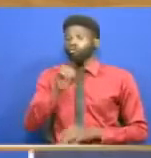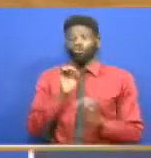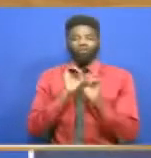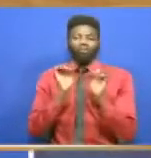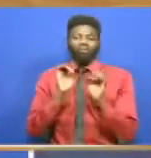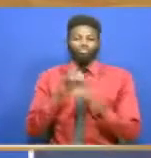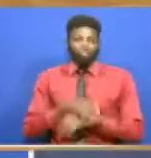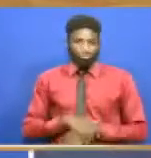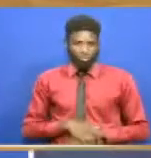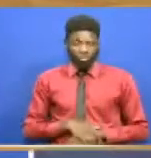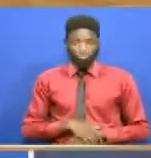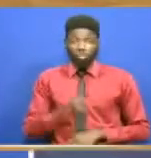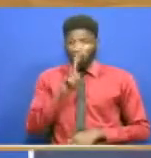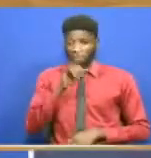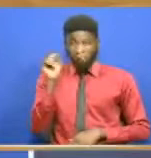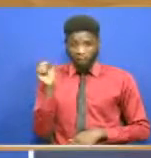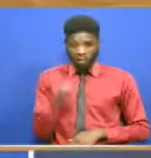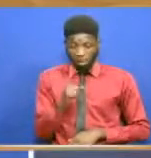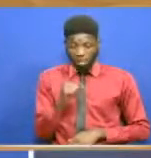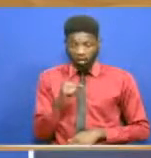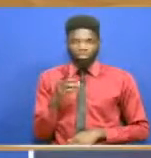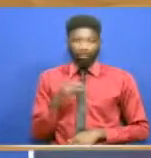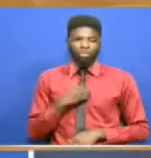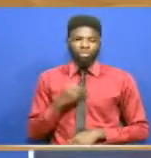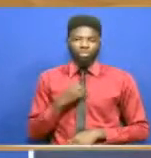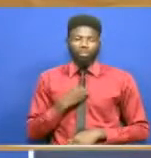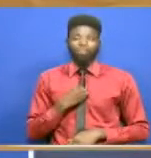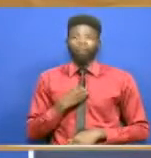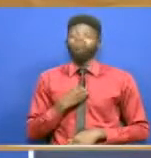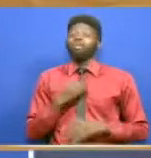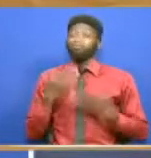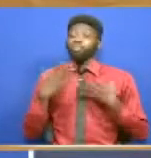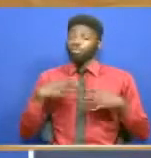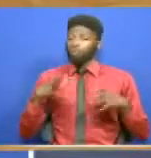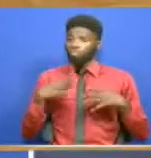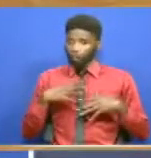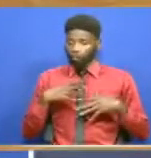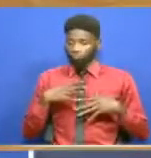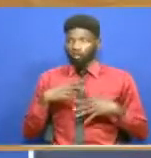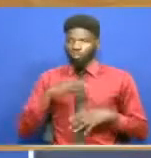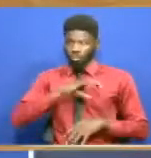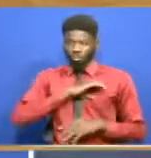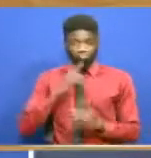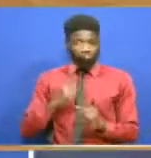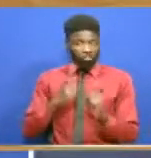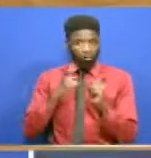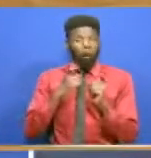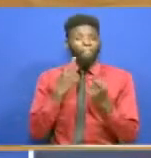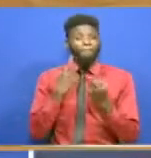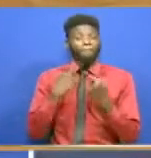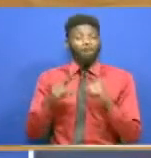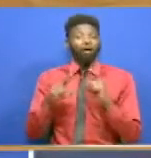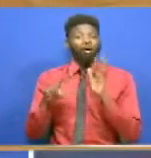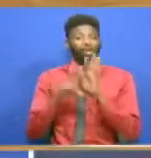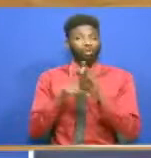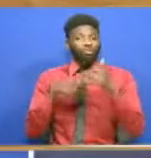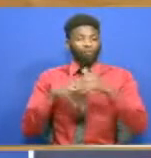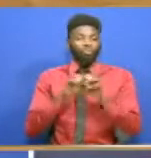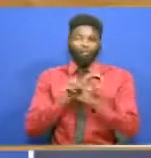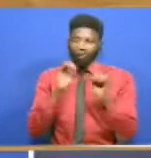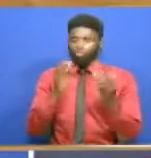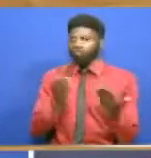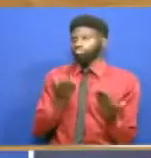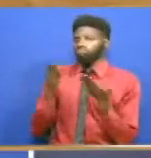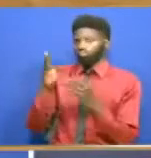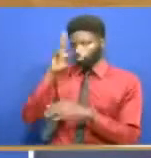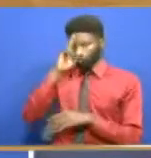wa huruma kwa wale wanaomiliki silaha hizo kinyume cha sheria zilizo kuzisalimisha. Waziri wa Usalama wa Taifa